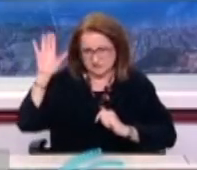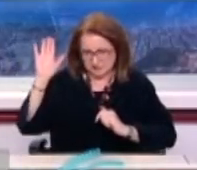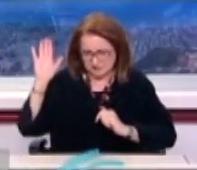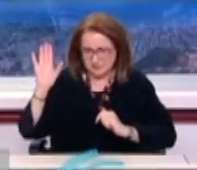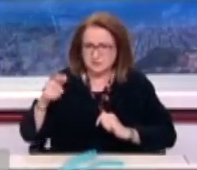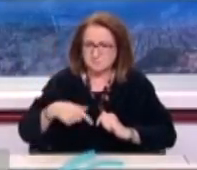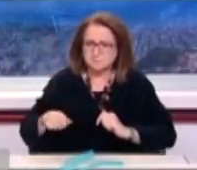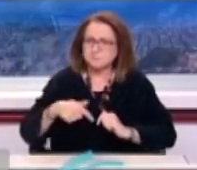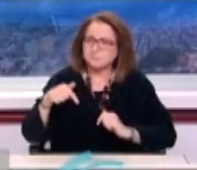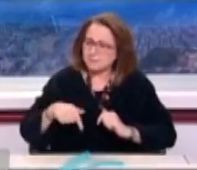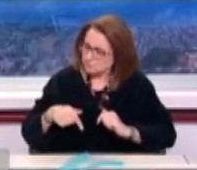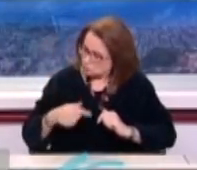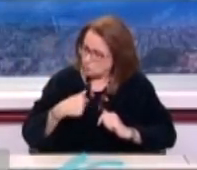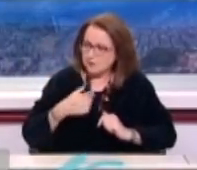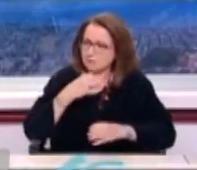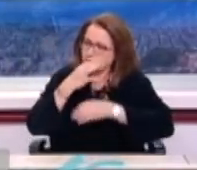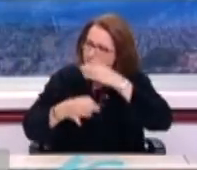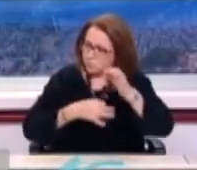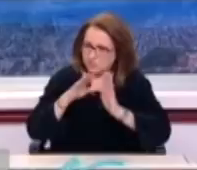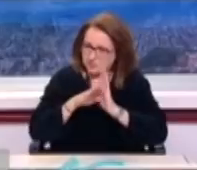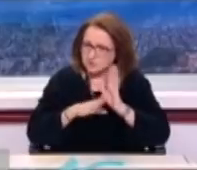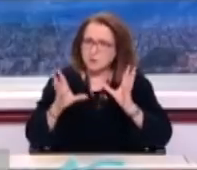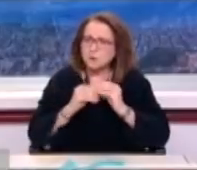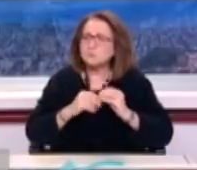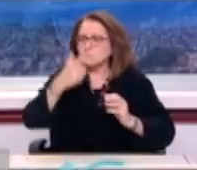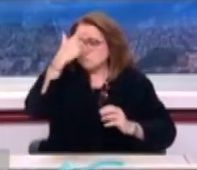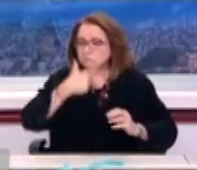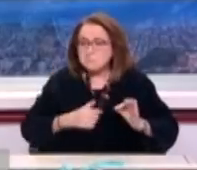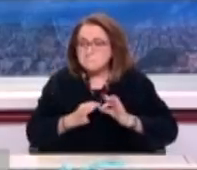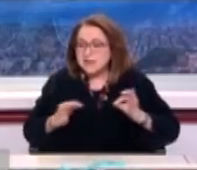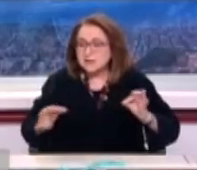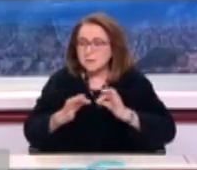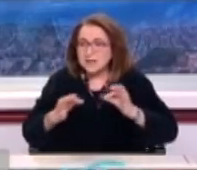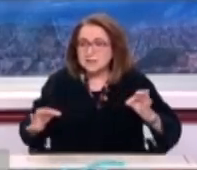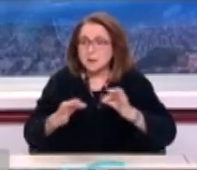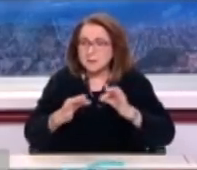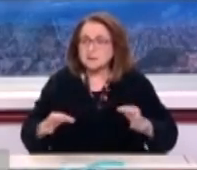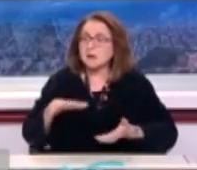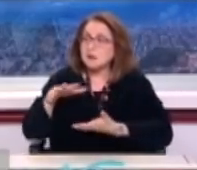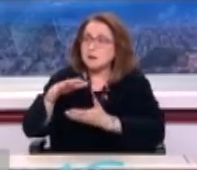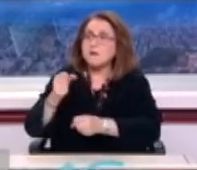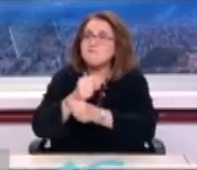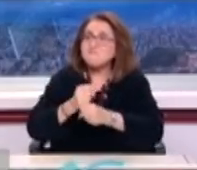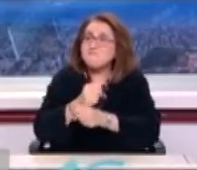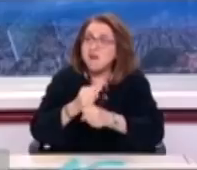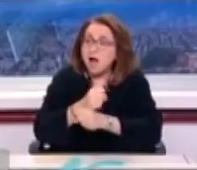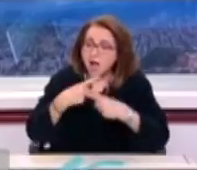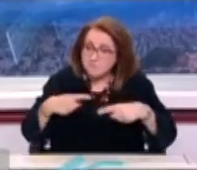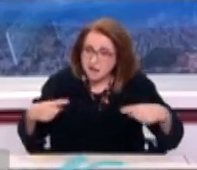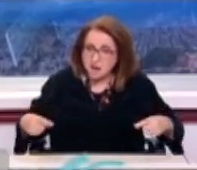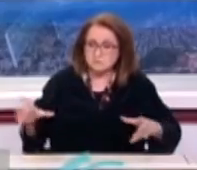Stockpiling σε μέτρα ατομικής προστασίας. Έχει γίνει καταγραφή όλων των υπαρχόντων αποθεμάτων και stockpiling σε φάρμακα, ειδικά για το νέο